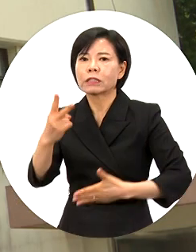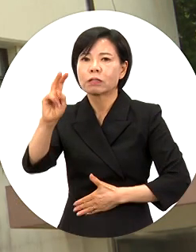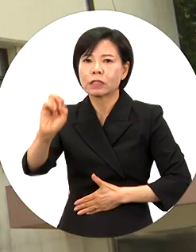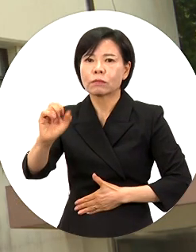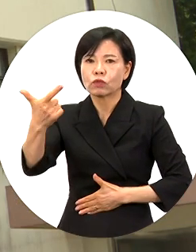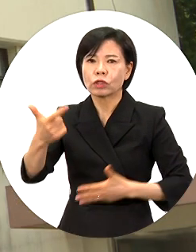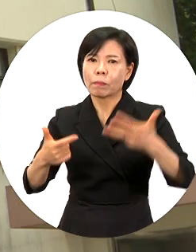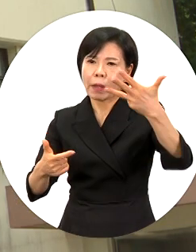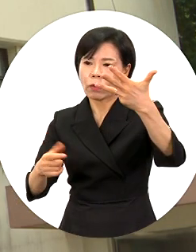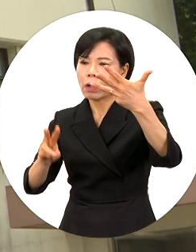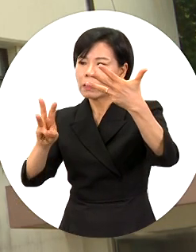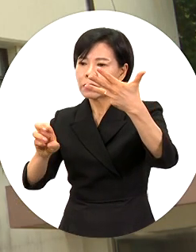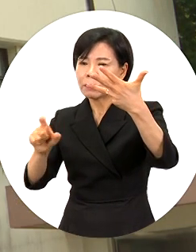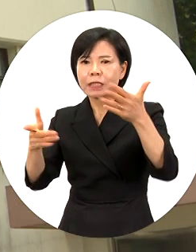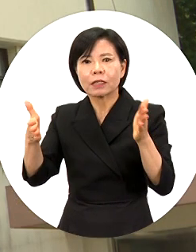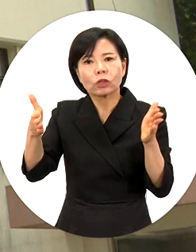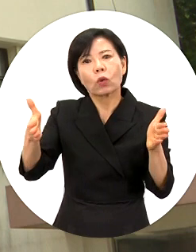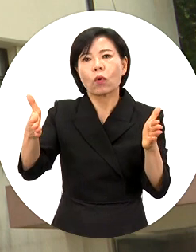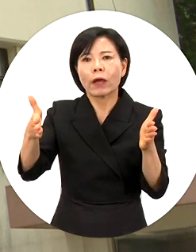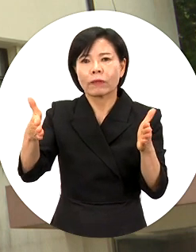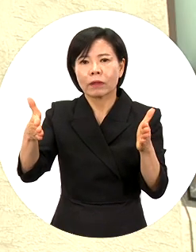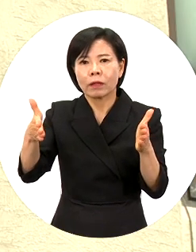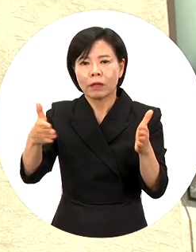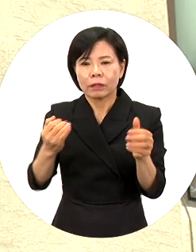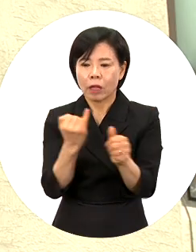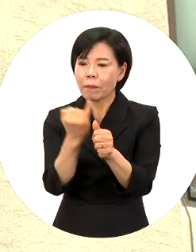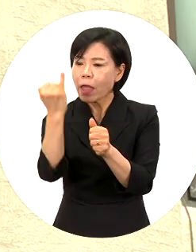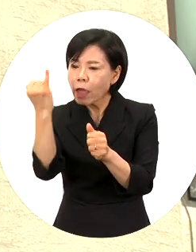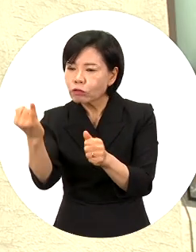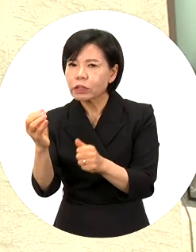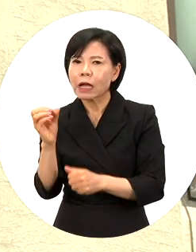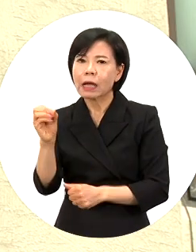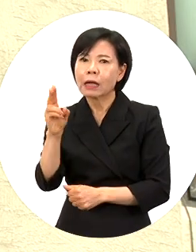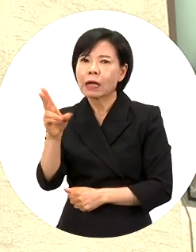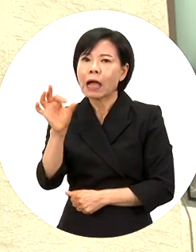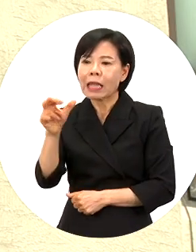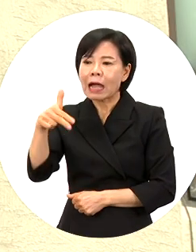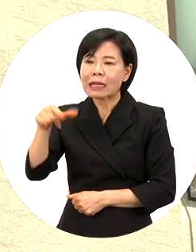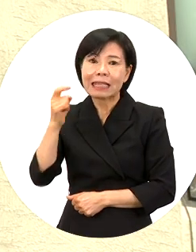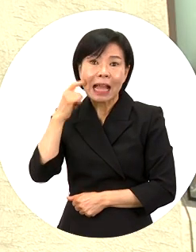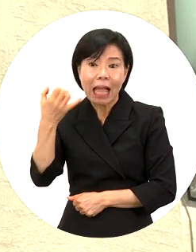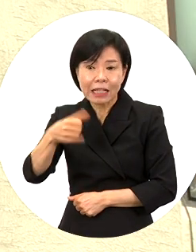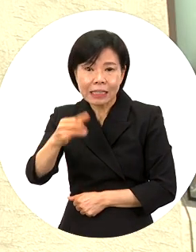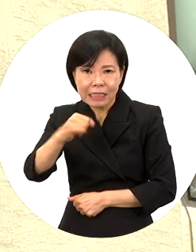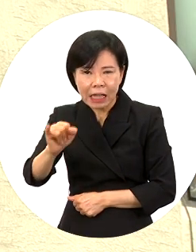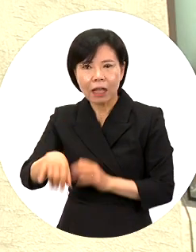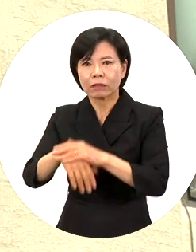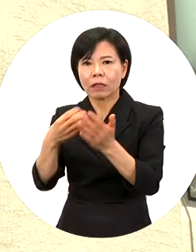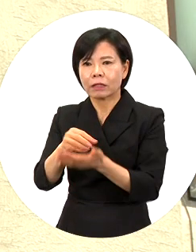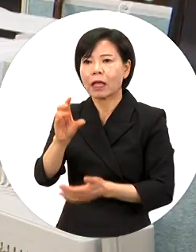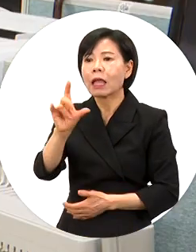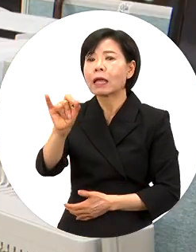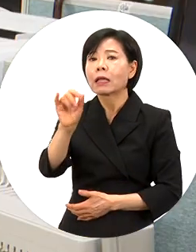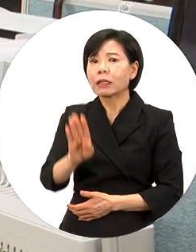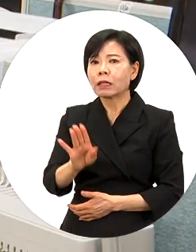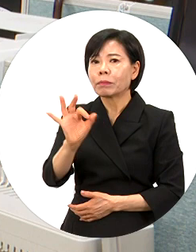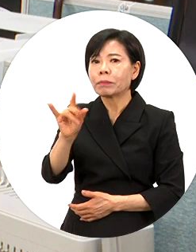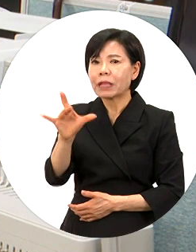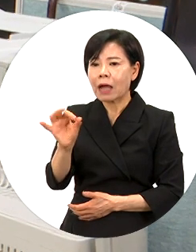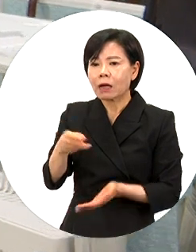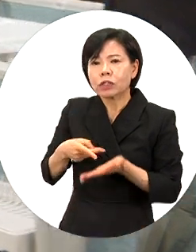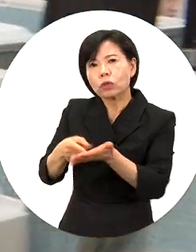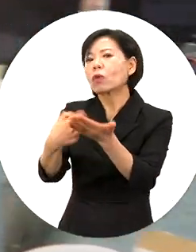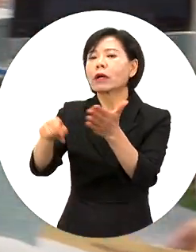1일부터 2026년 8월 31일까지 사실상의 배우자와 양자가 혼인신고와 입양신고하기 위한